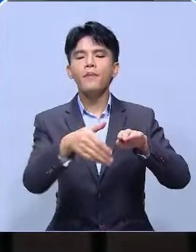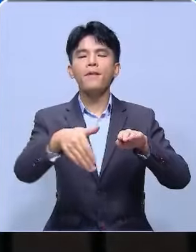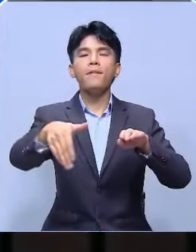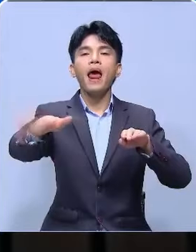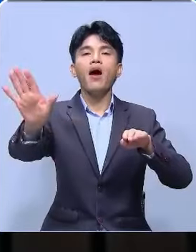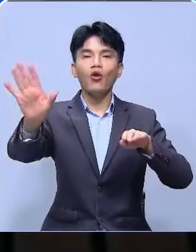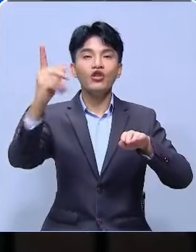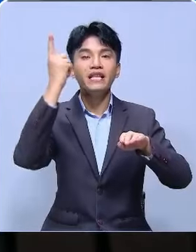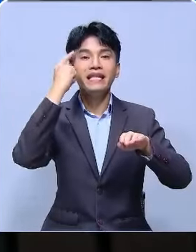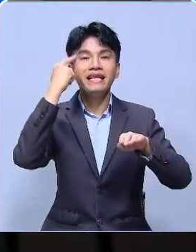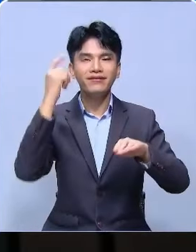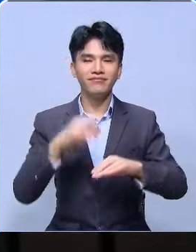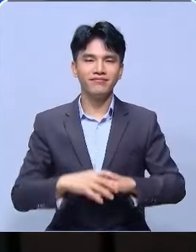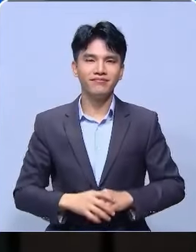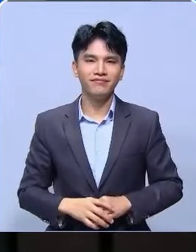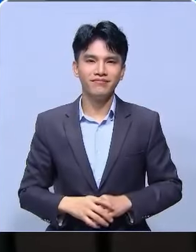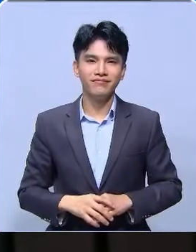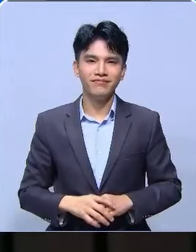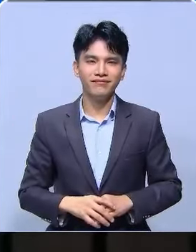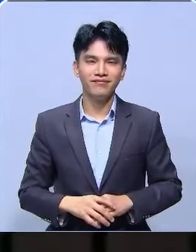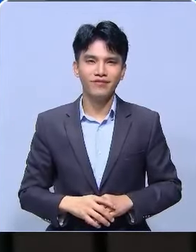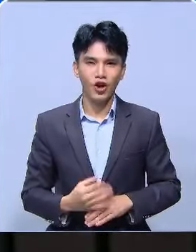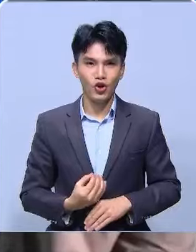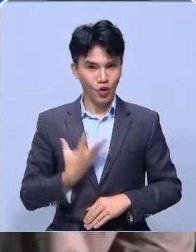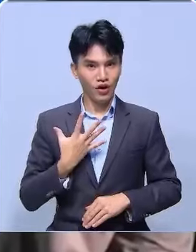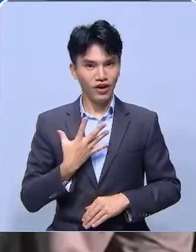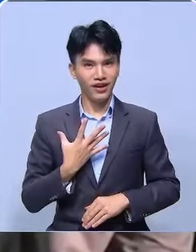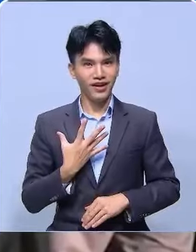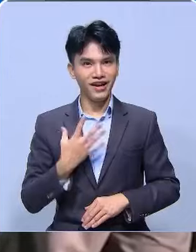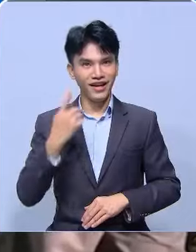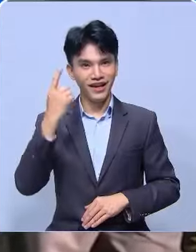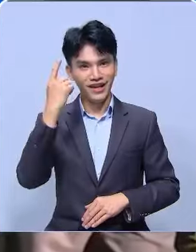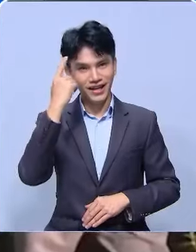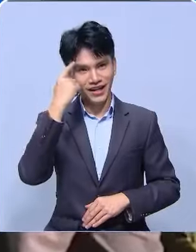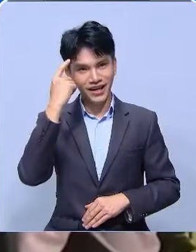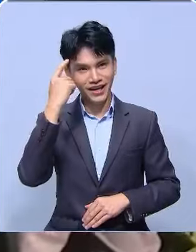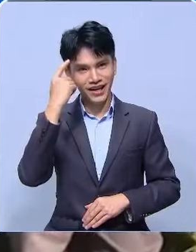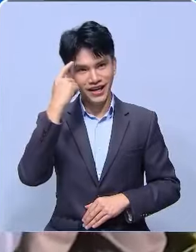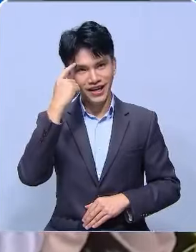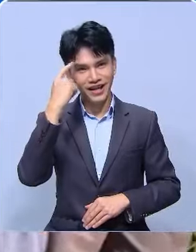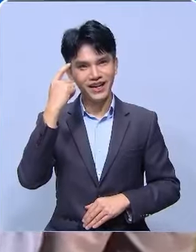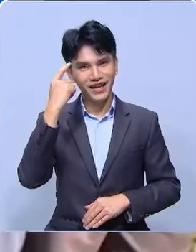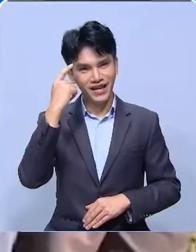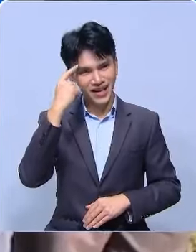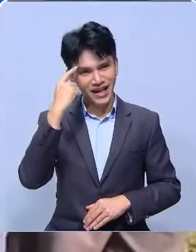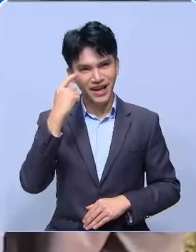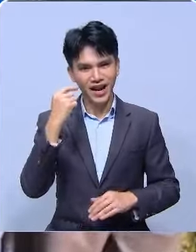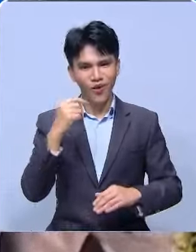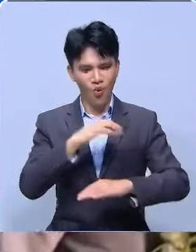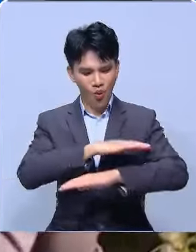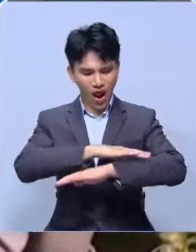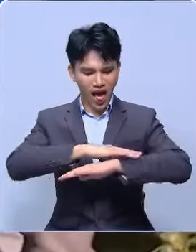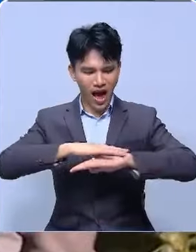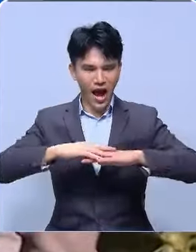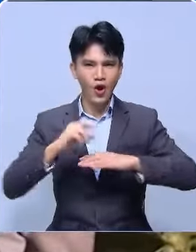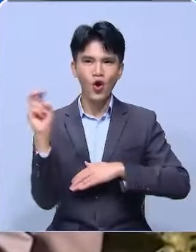างหนีใช่ปะ โอ้ ตกใจไหม ตกใจคิดว่าห้องเครื่องลายงู โอ้ย ตัวเบลิ่มเลยเนาะ ค